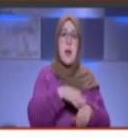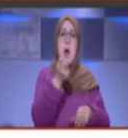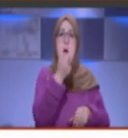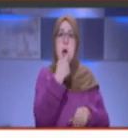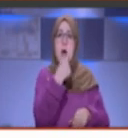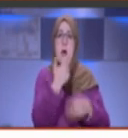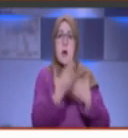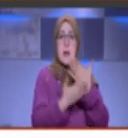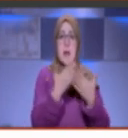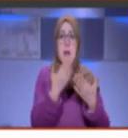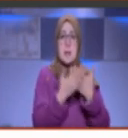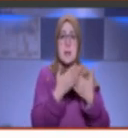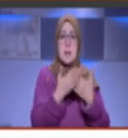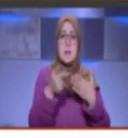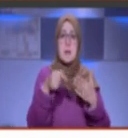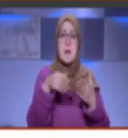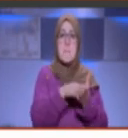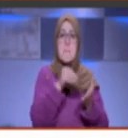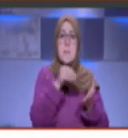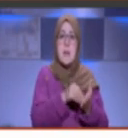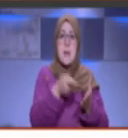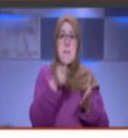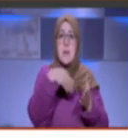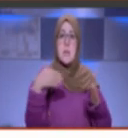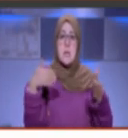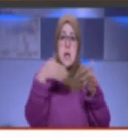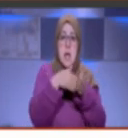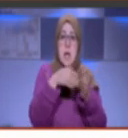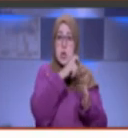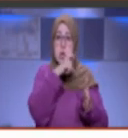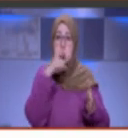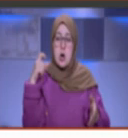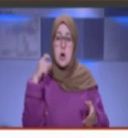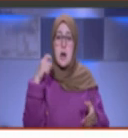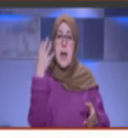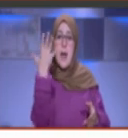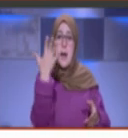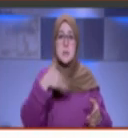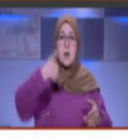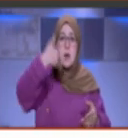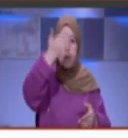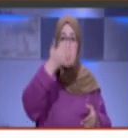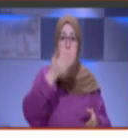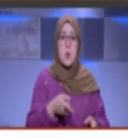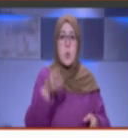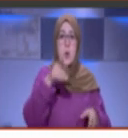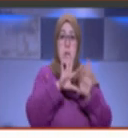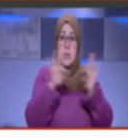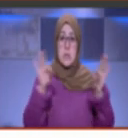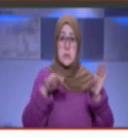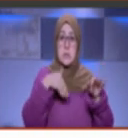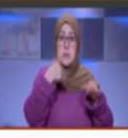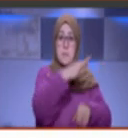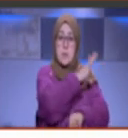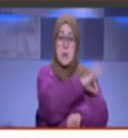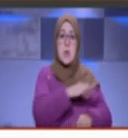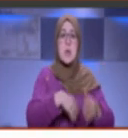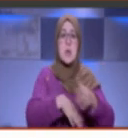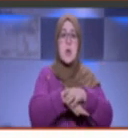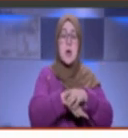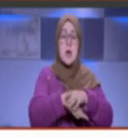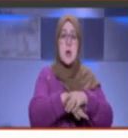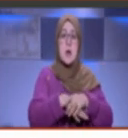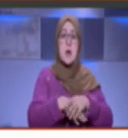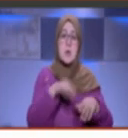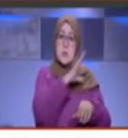من نهاية شهر يونيو المقبل. وكشف ماكسيوتوف عن جاهزية مختبراته لإجراء تلك التجارب خلال